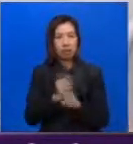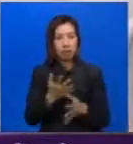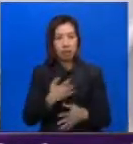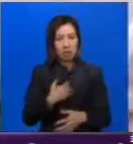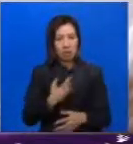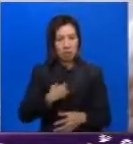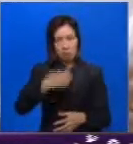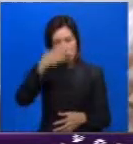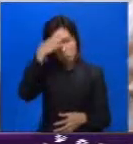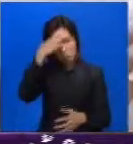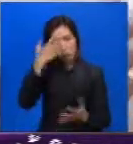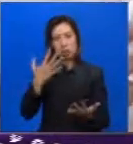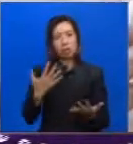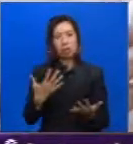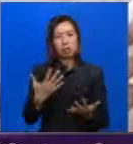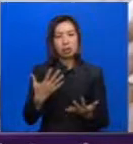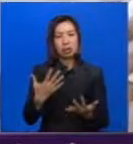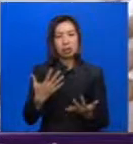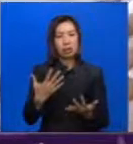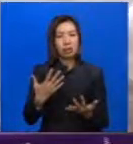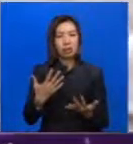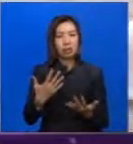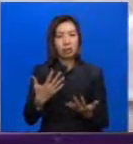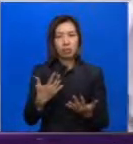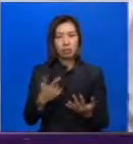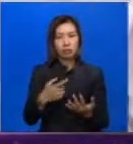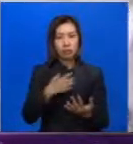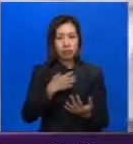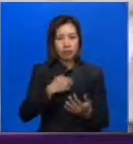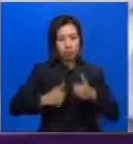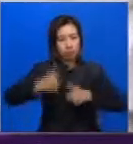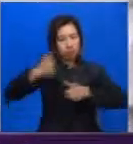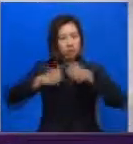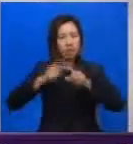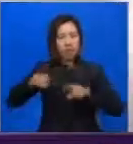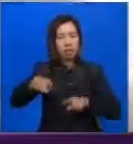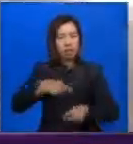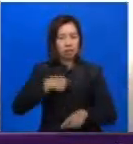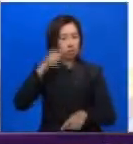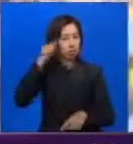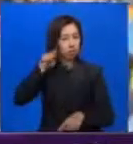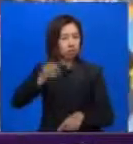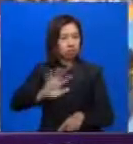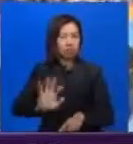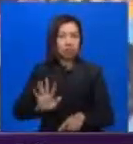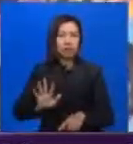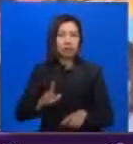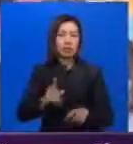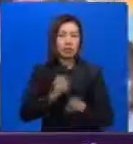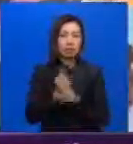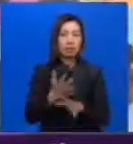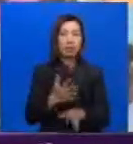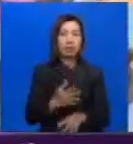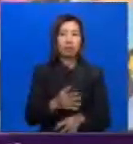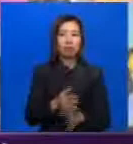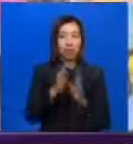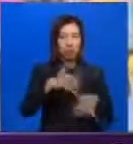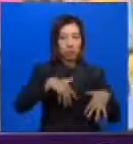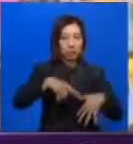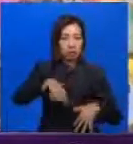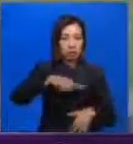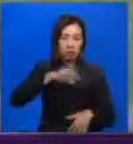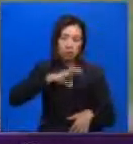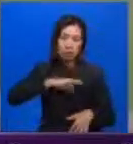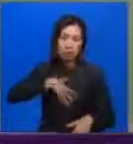รธกันไม่ใช่เรื่องของการเอาชนะค้าคานกัน การแสดงออกถึงความไม่พอใจด้วยการรบราฆ่